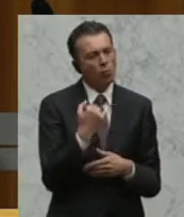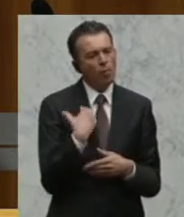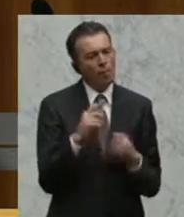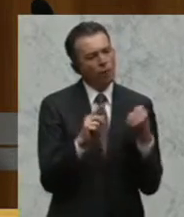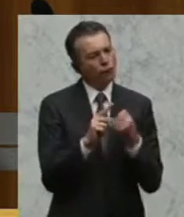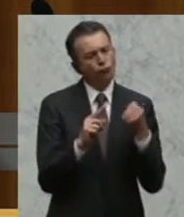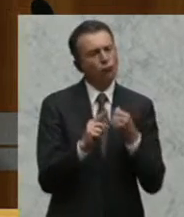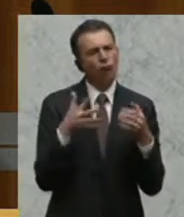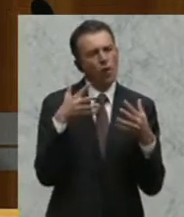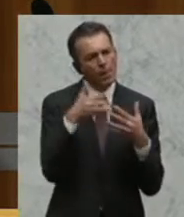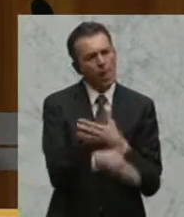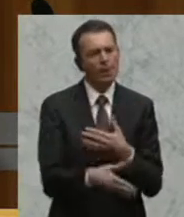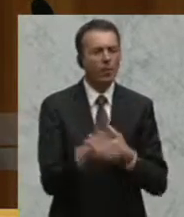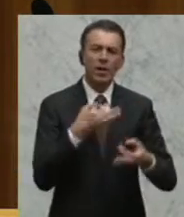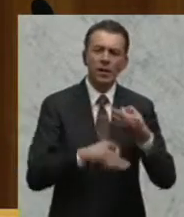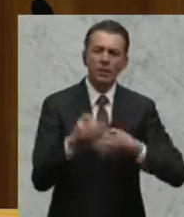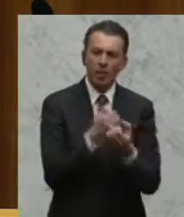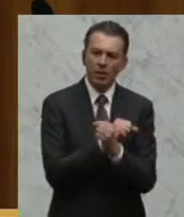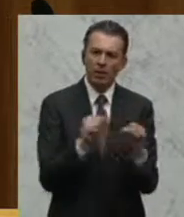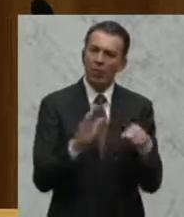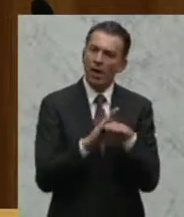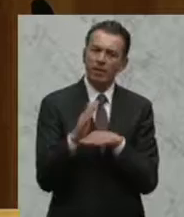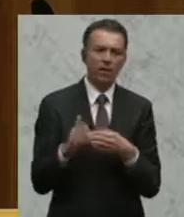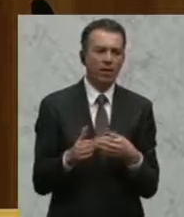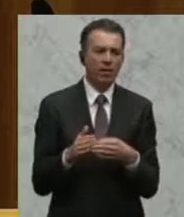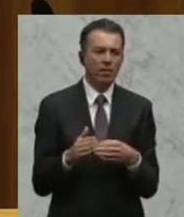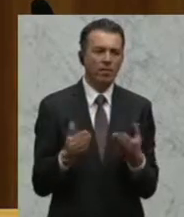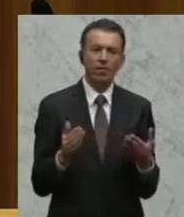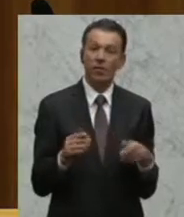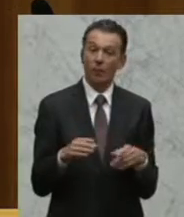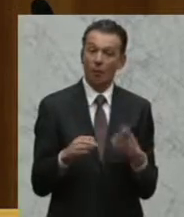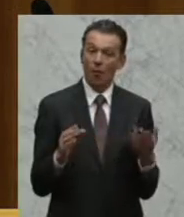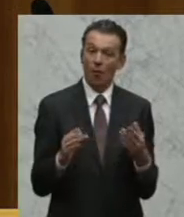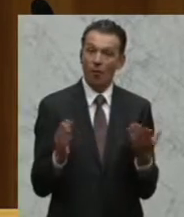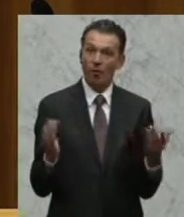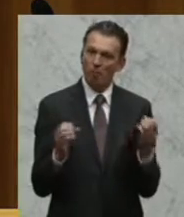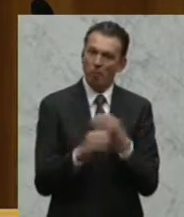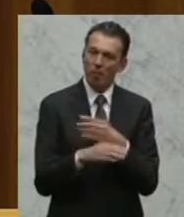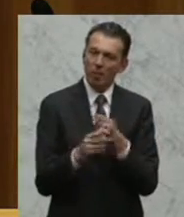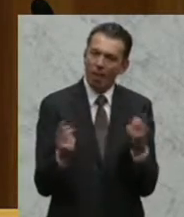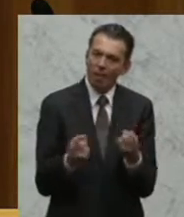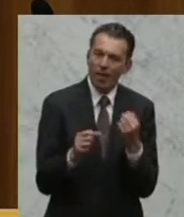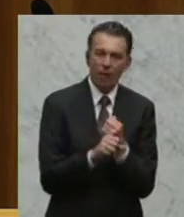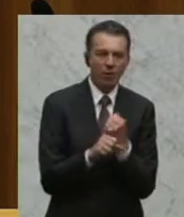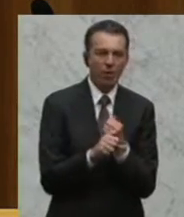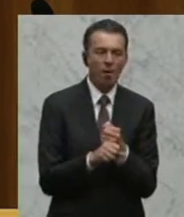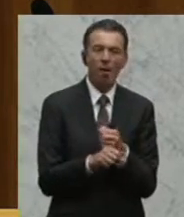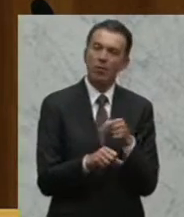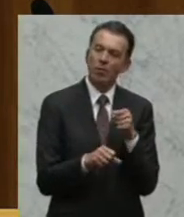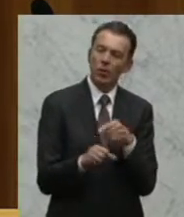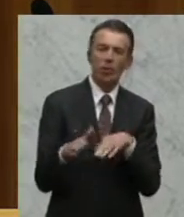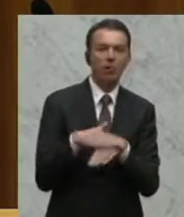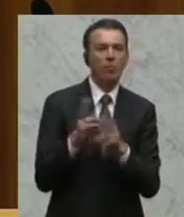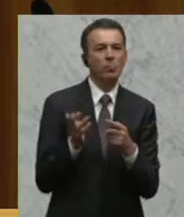eintreten, das Informationsfreiheitsgesetz sozusagen medial in die Welt gesetzt haben, machen Sie doch anhand dieses